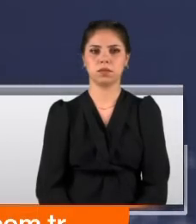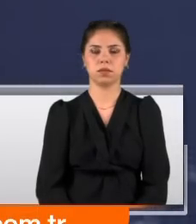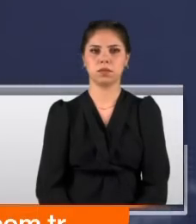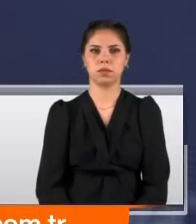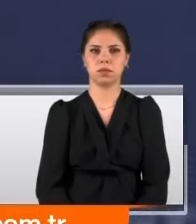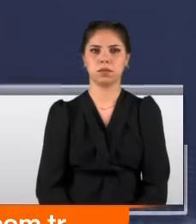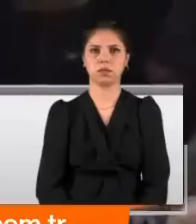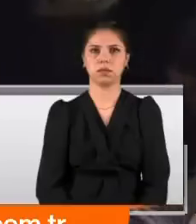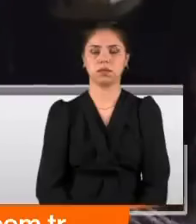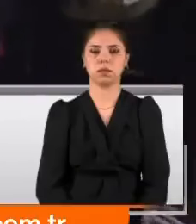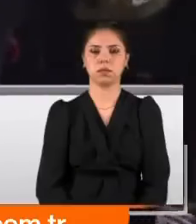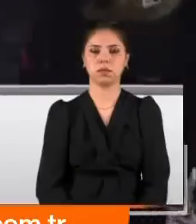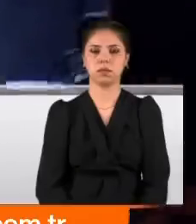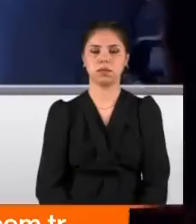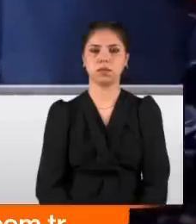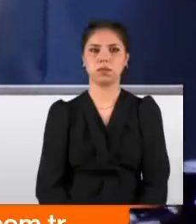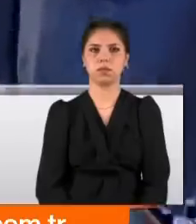masasında olmayacağız.